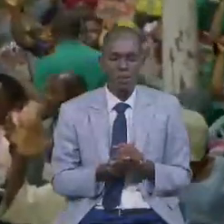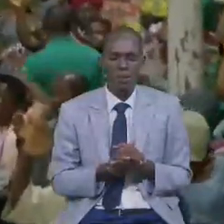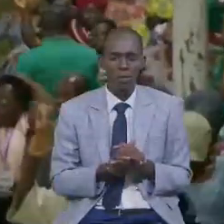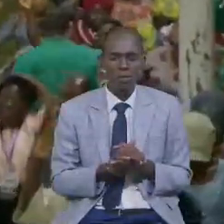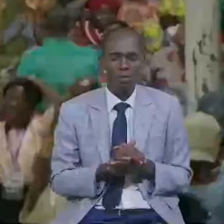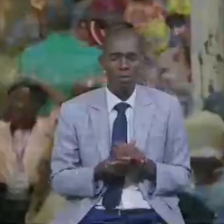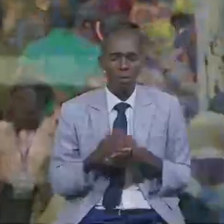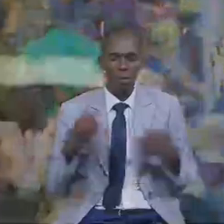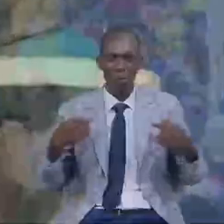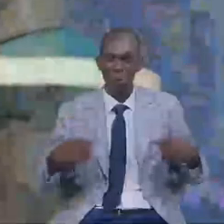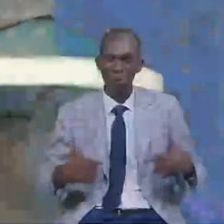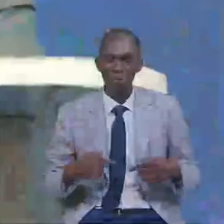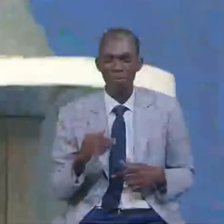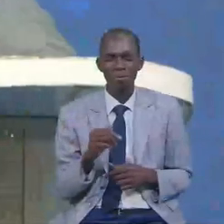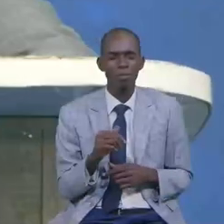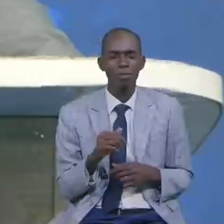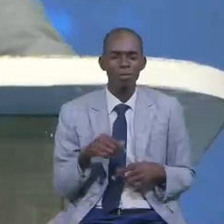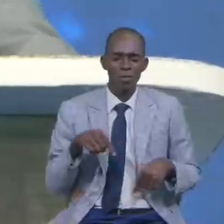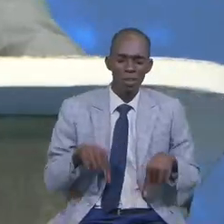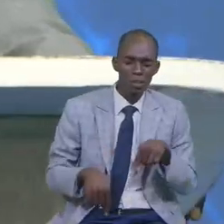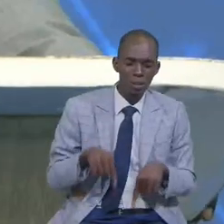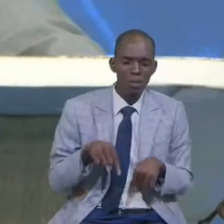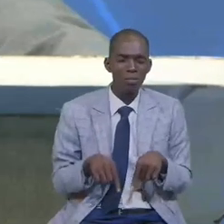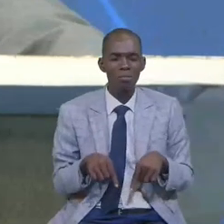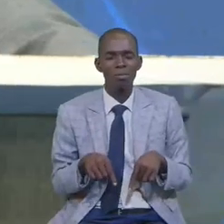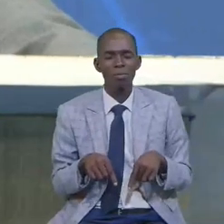Arthrite, paralysie.